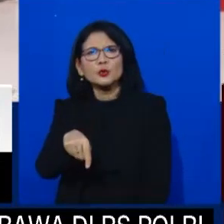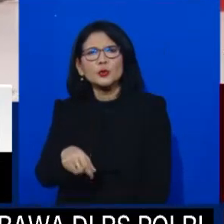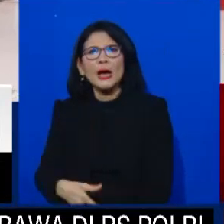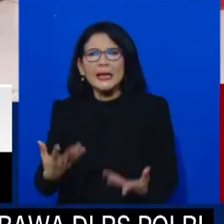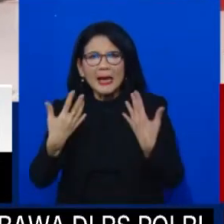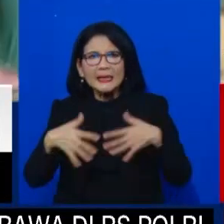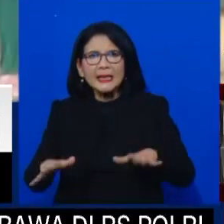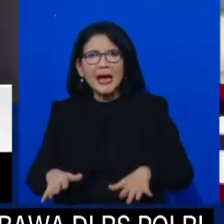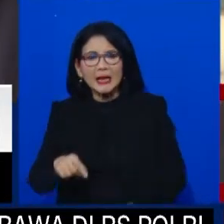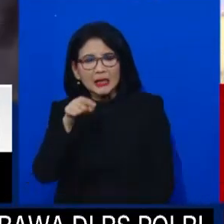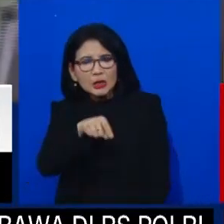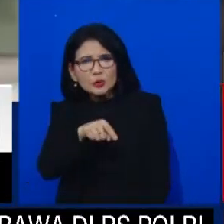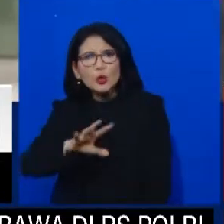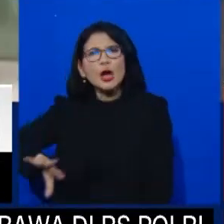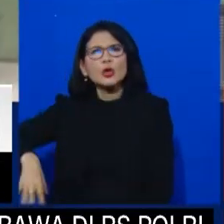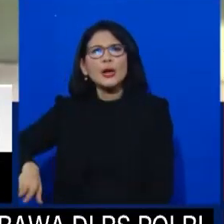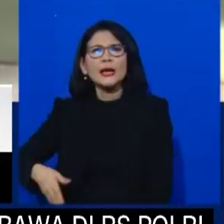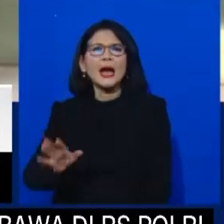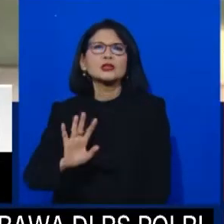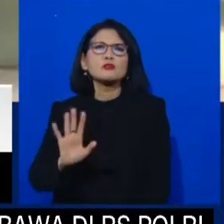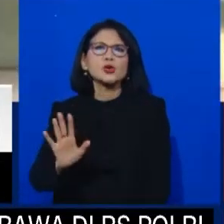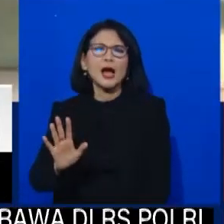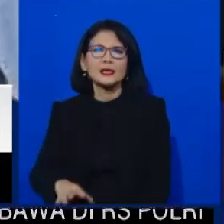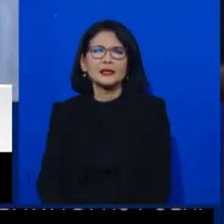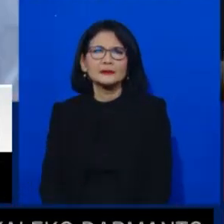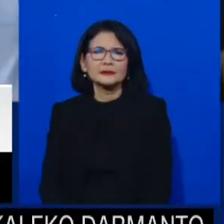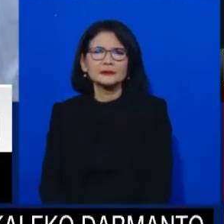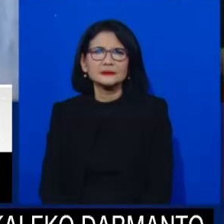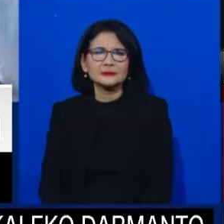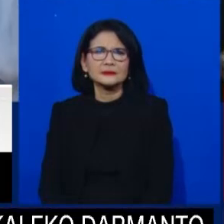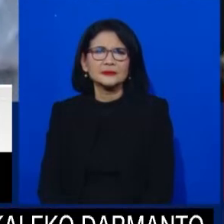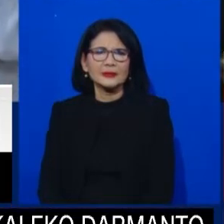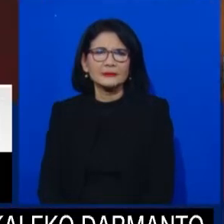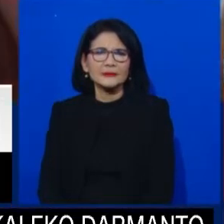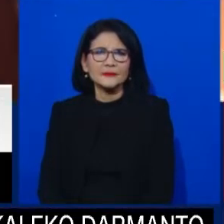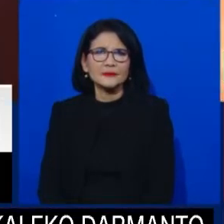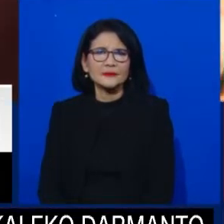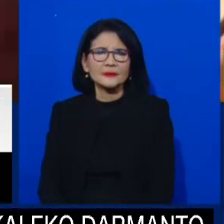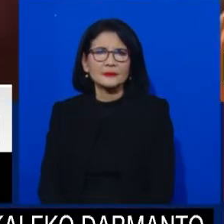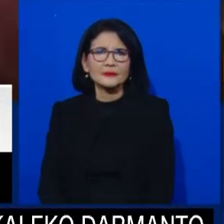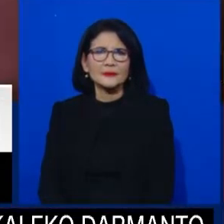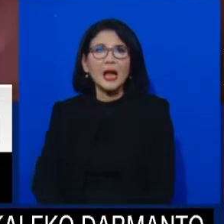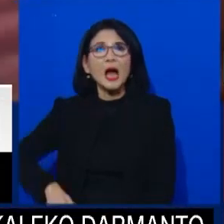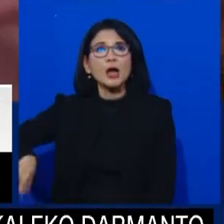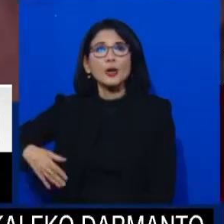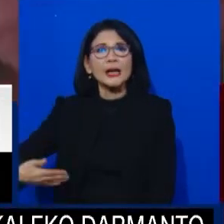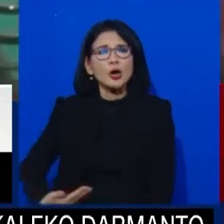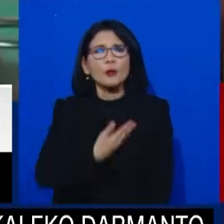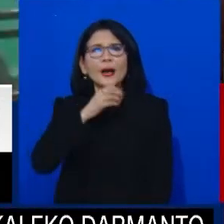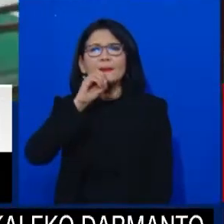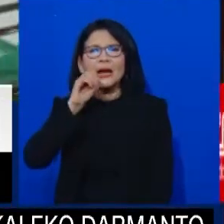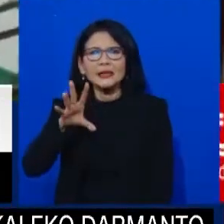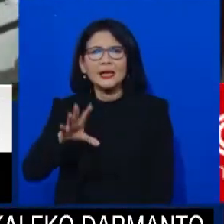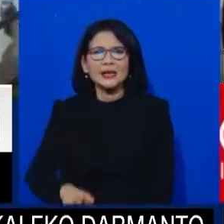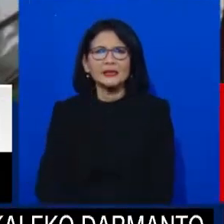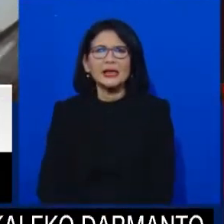korban yang ada di Rumah Sakit Polri ini termasuk keluarga yang dicari, di mana tadi dari keluarga korban mengatakan bahwa